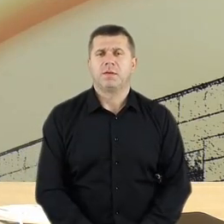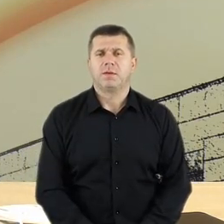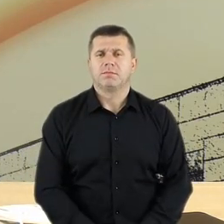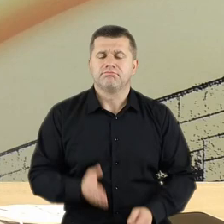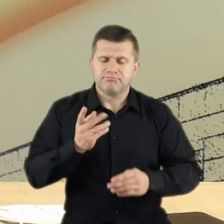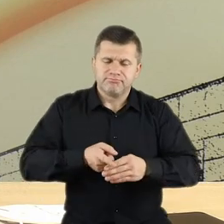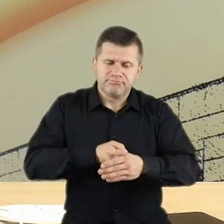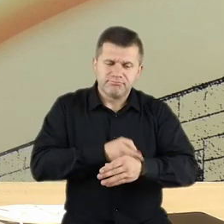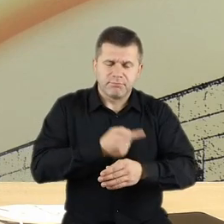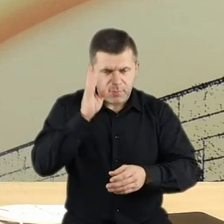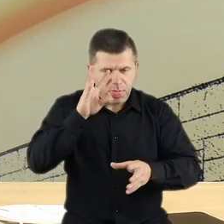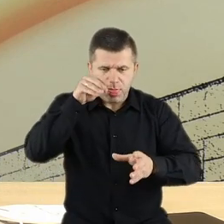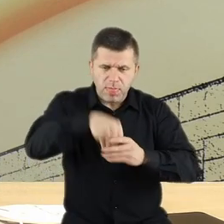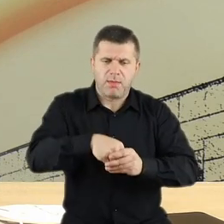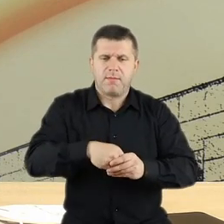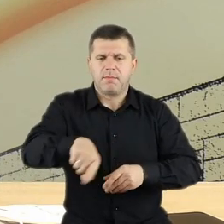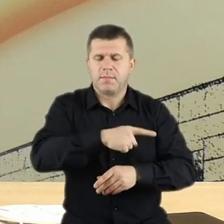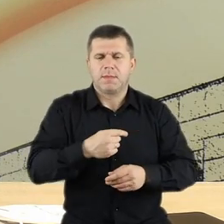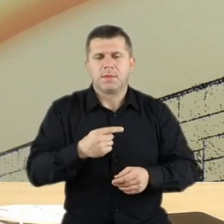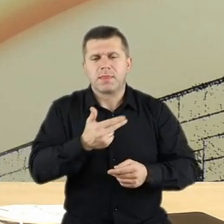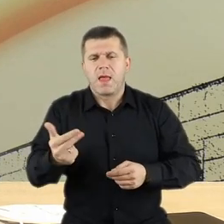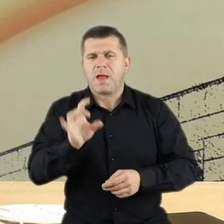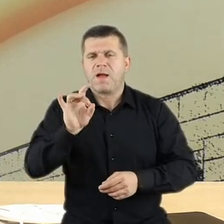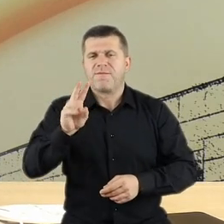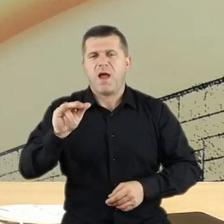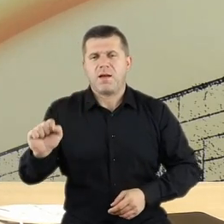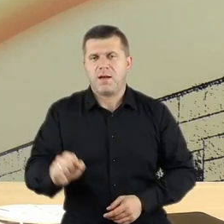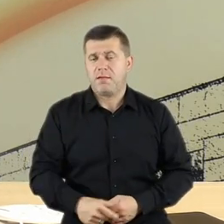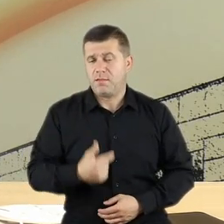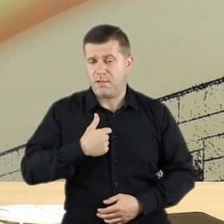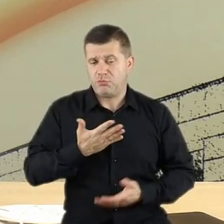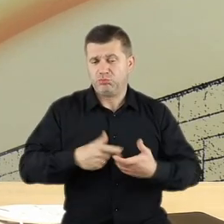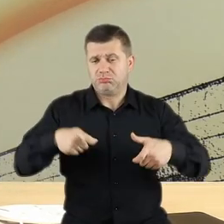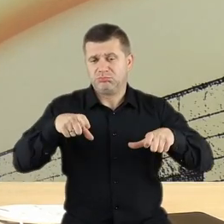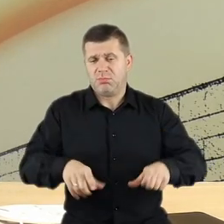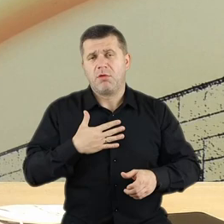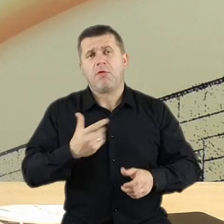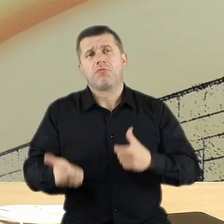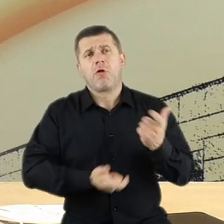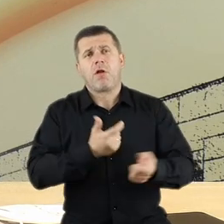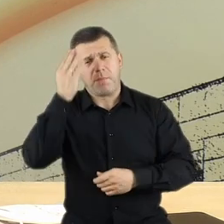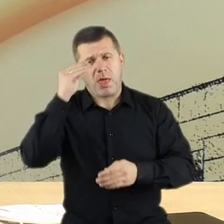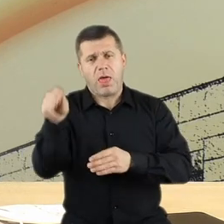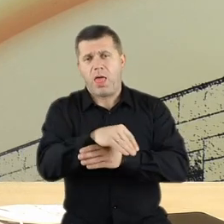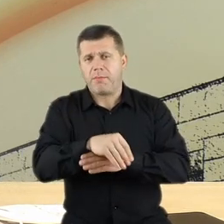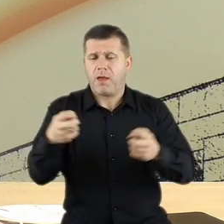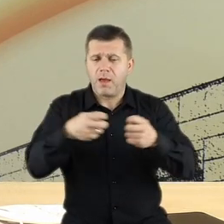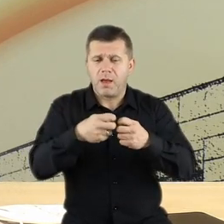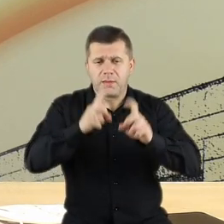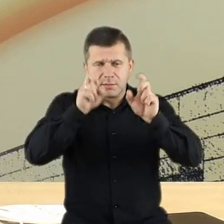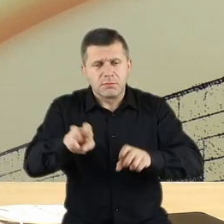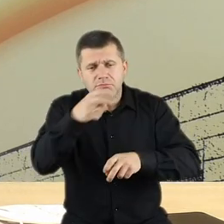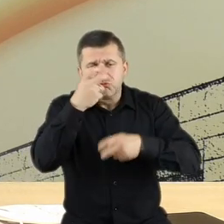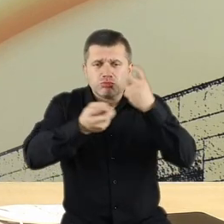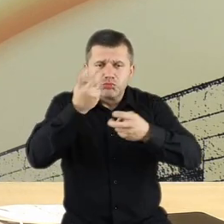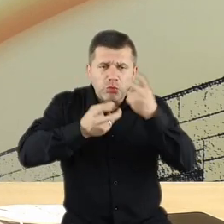zaczęłam się też wciągać to w miarę No jak już tak siedziałam tutaj emeryturze No to jeszcze tak w internecie zaczęłam